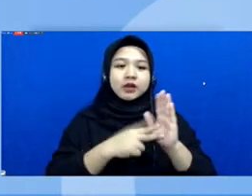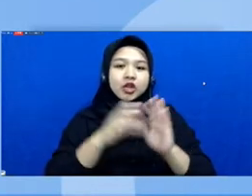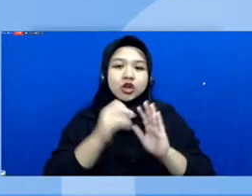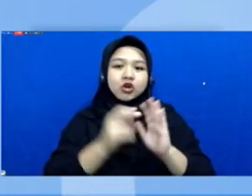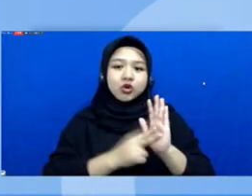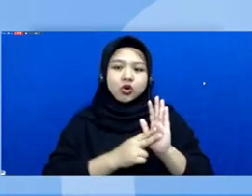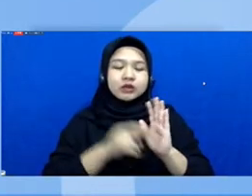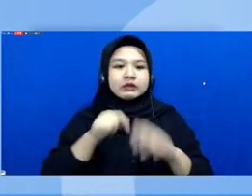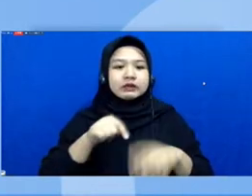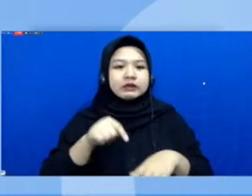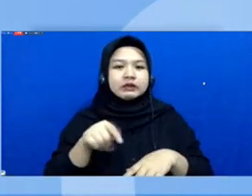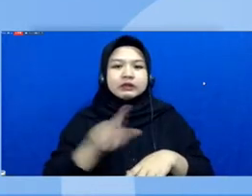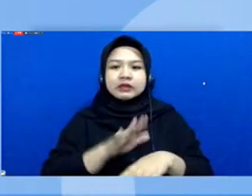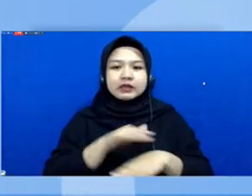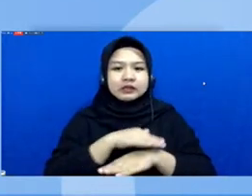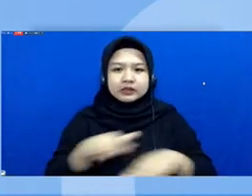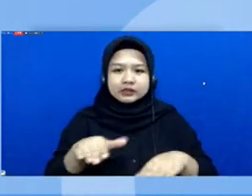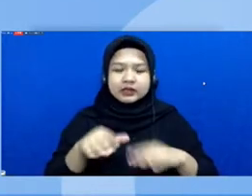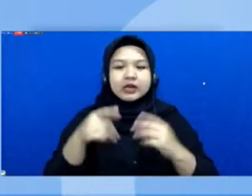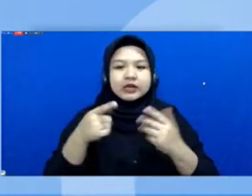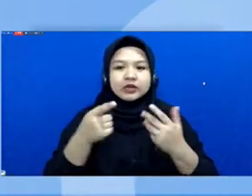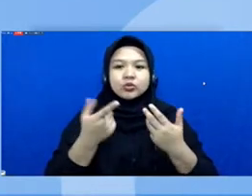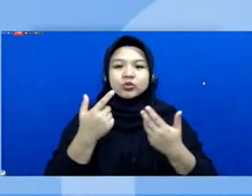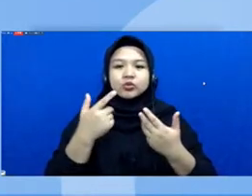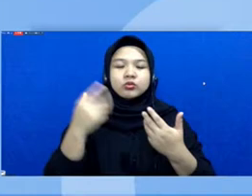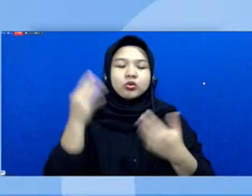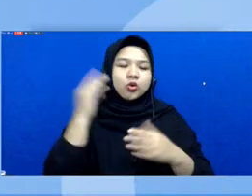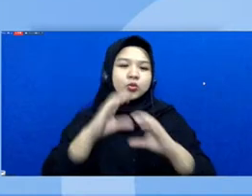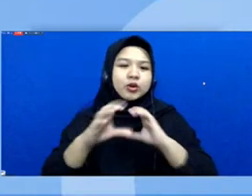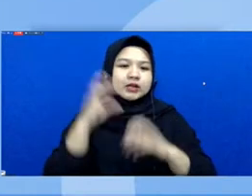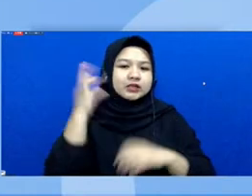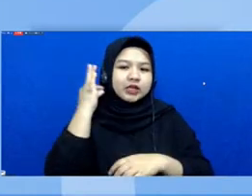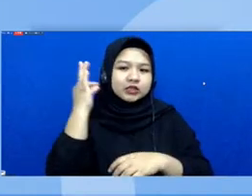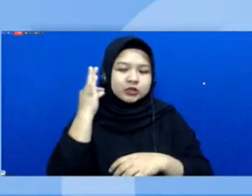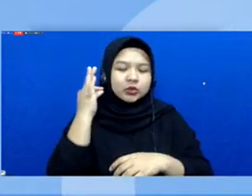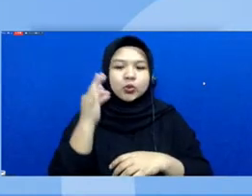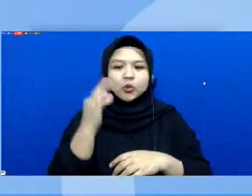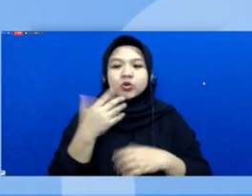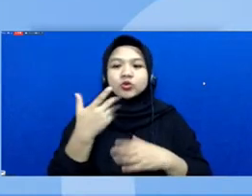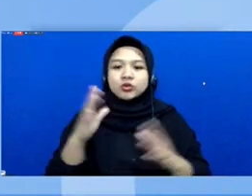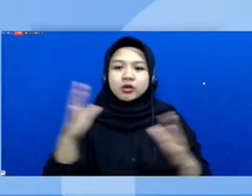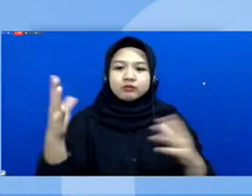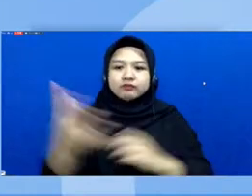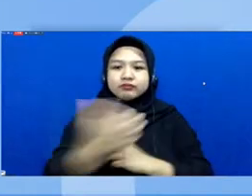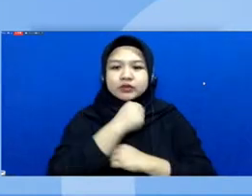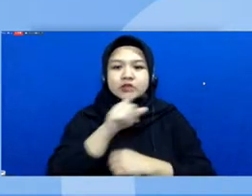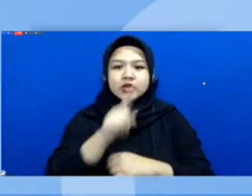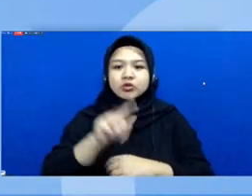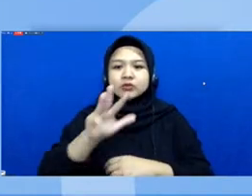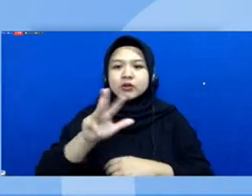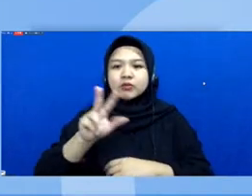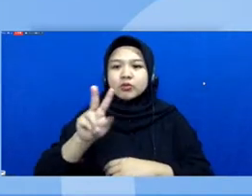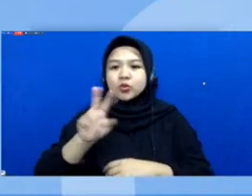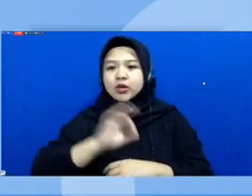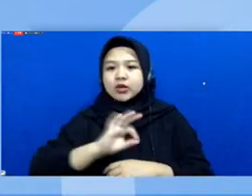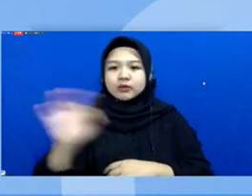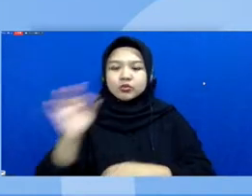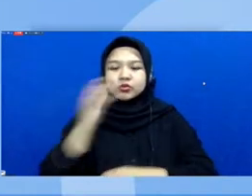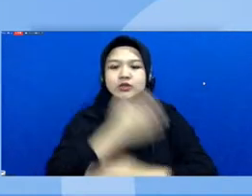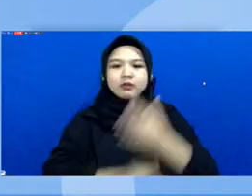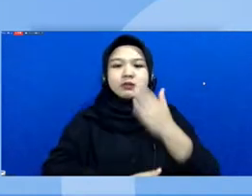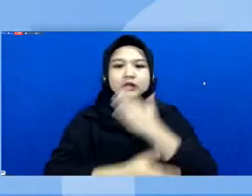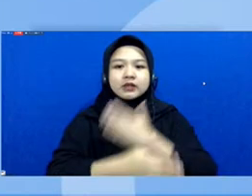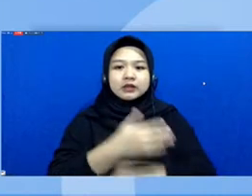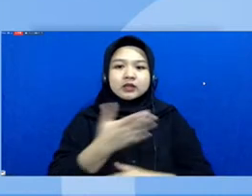sendiri setelah selesainya kegiatan komunikasi risiko COVID-19 yang telah berhasil menjangkau lebih dari 162.000 penyandang disabilitas